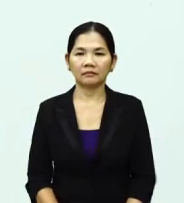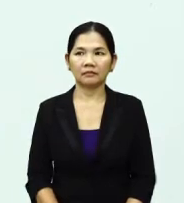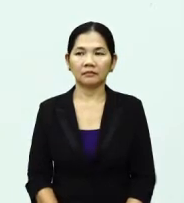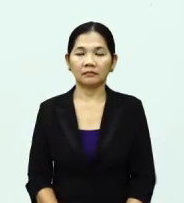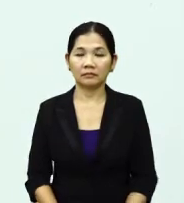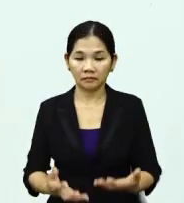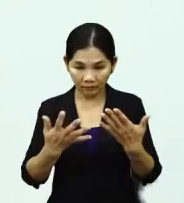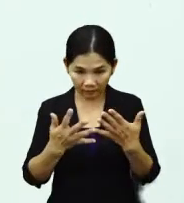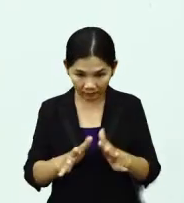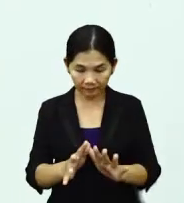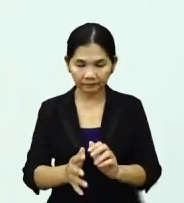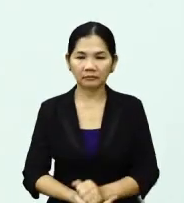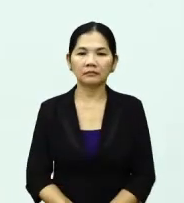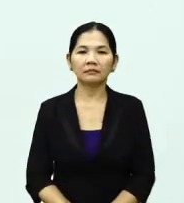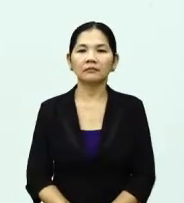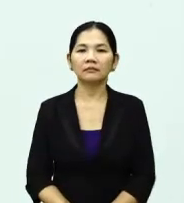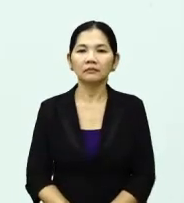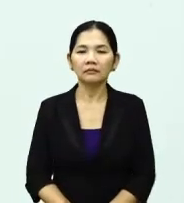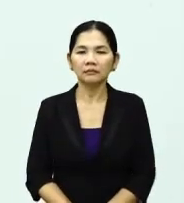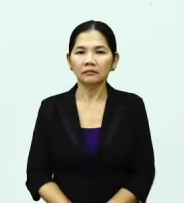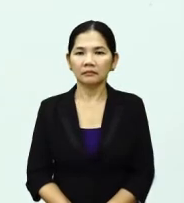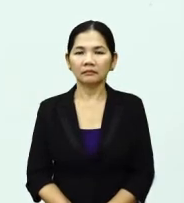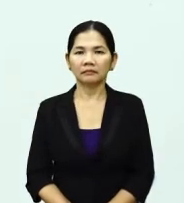Chà, rồi rồi nè con.